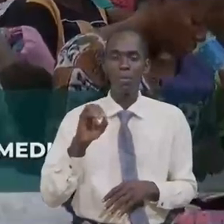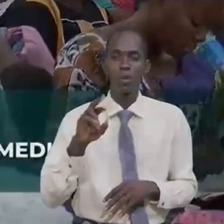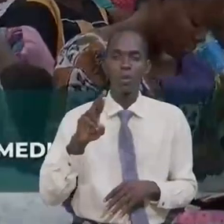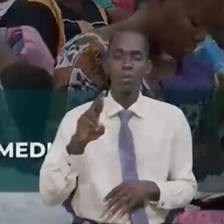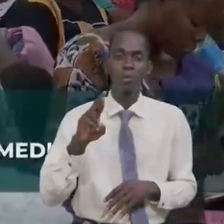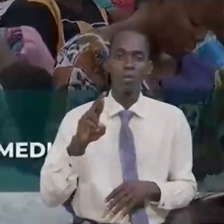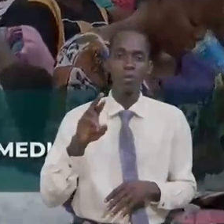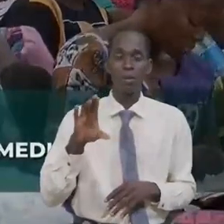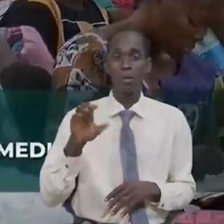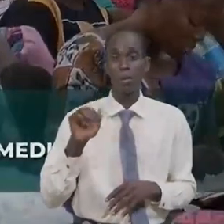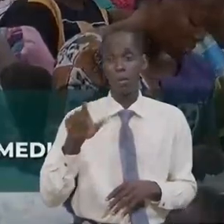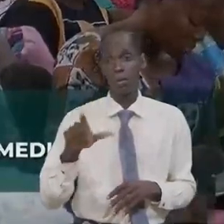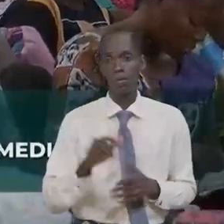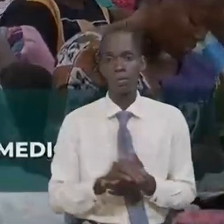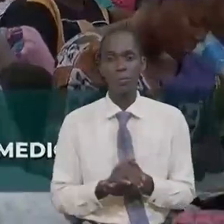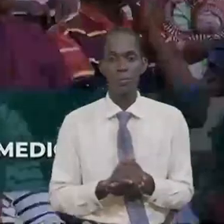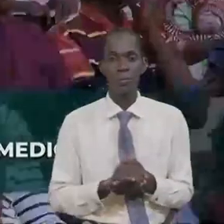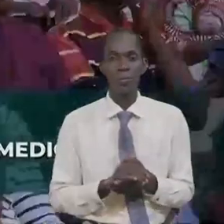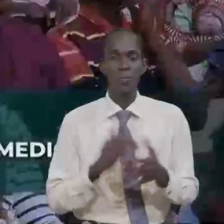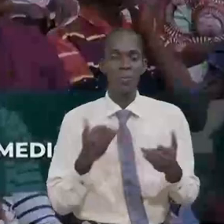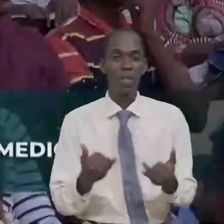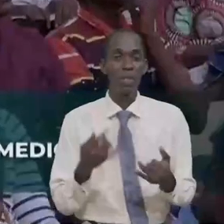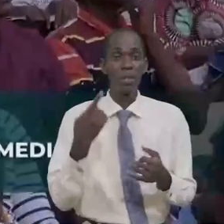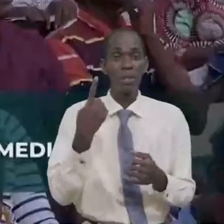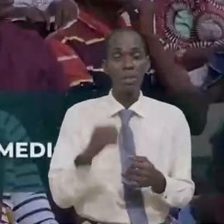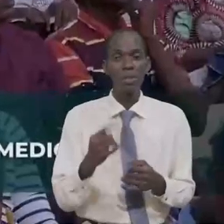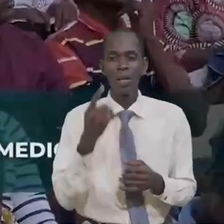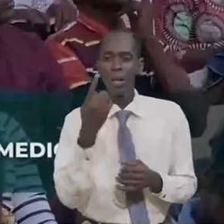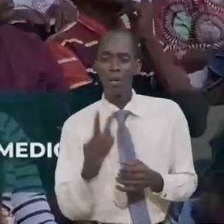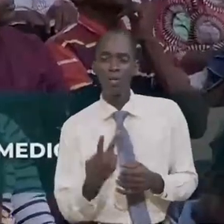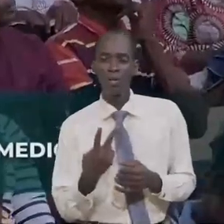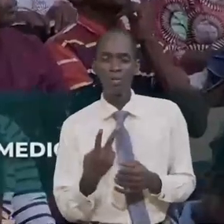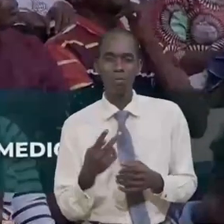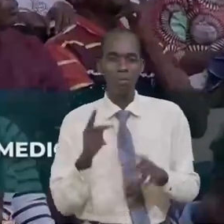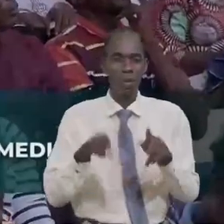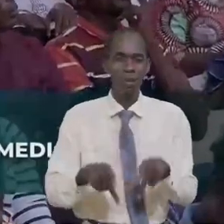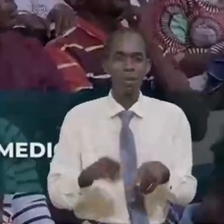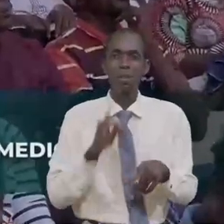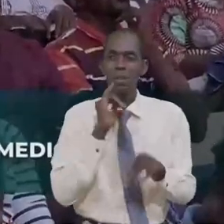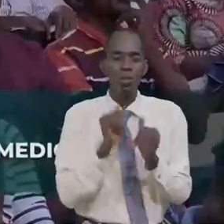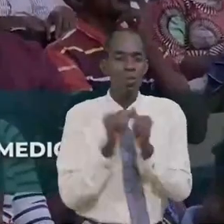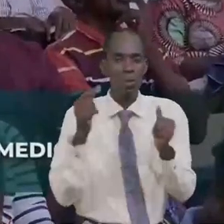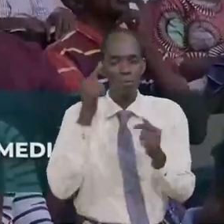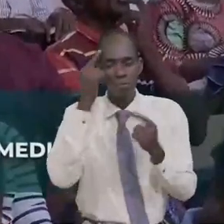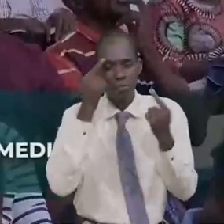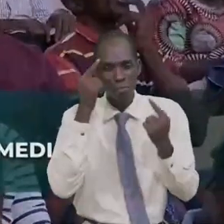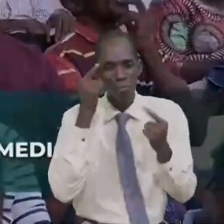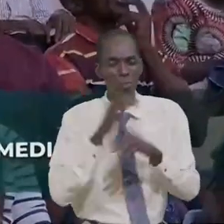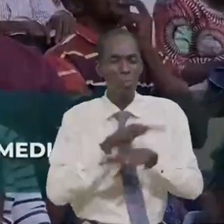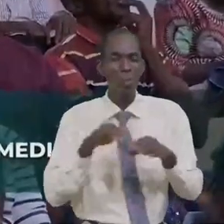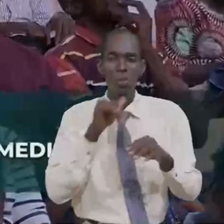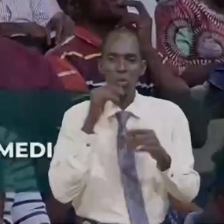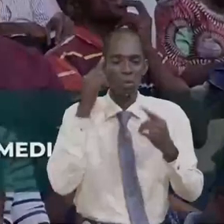maintenant le médiocre est irréfléchi il ne repense pas à ce qu'il deviendra